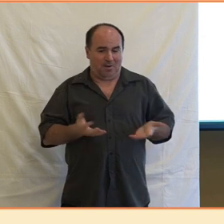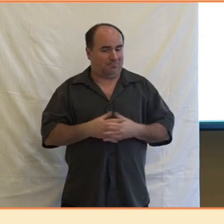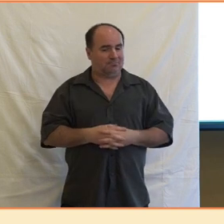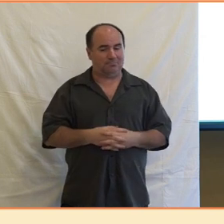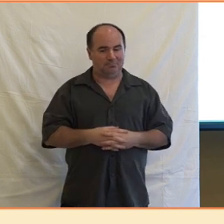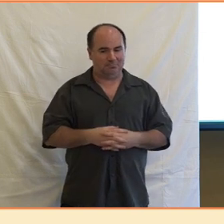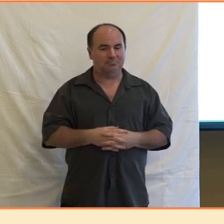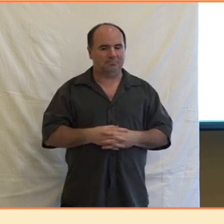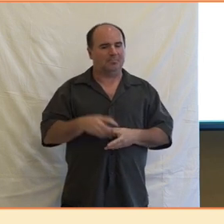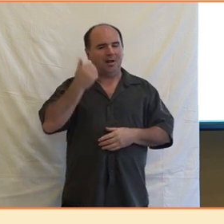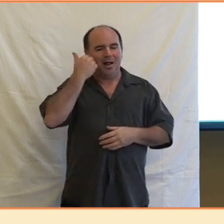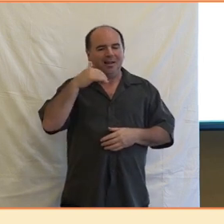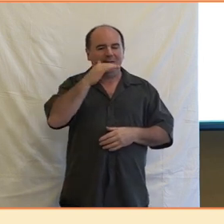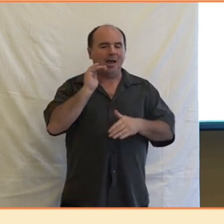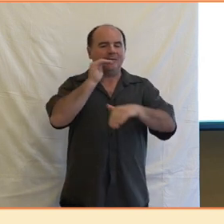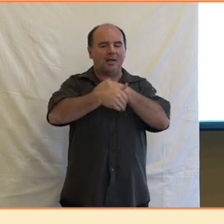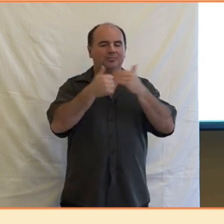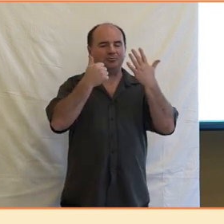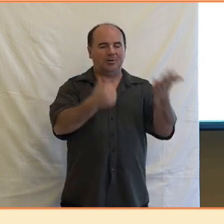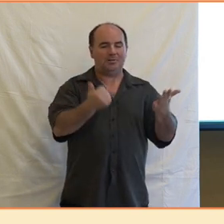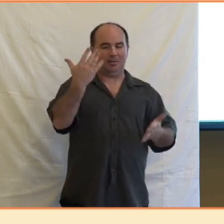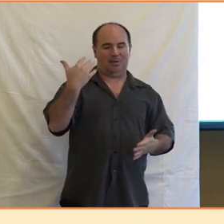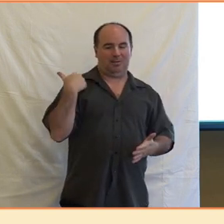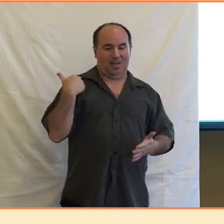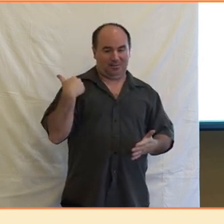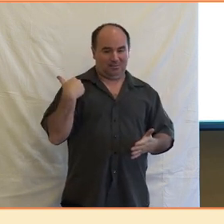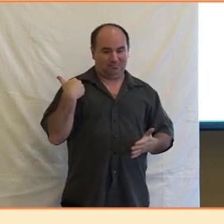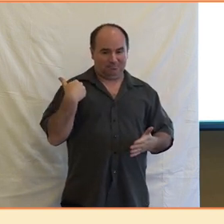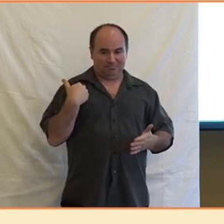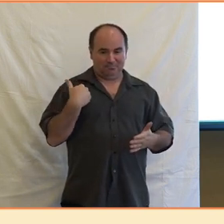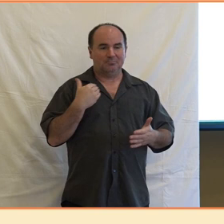nad 65 let jsou to více než 2/3 lidí.